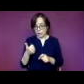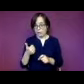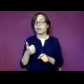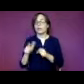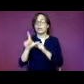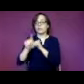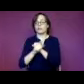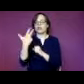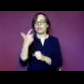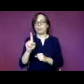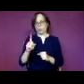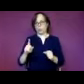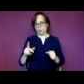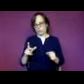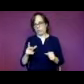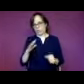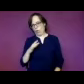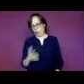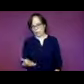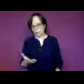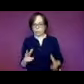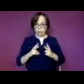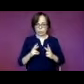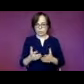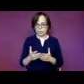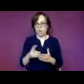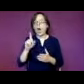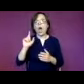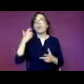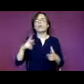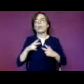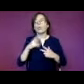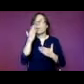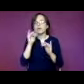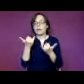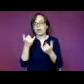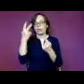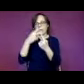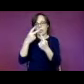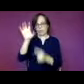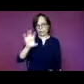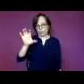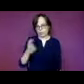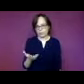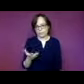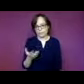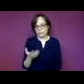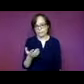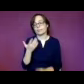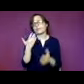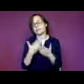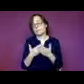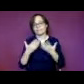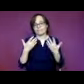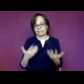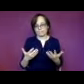I głównie poświęcamy go na oglądanie telewizji. I z tego wychodzi trochę taki obraz, że w związku